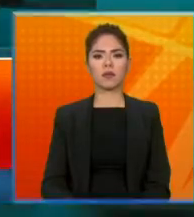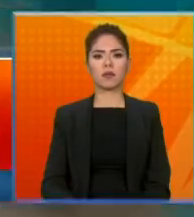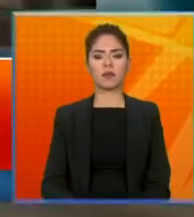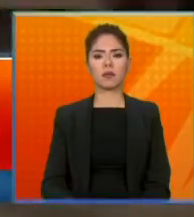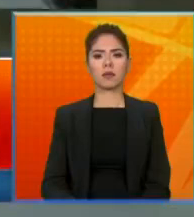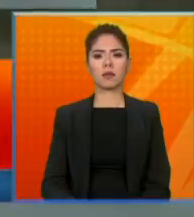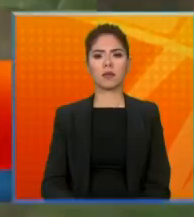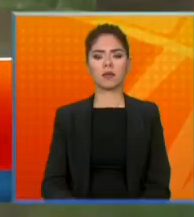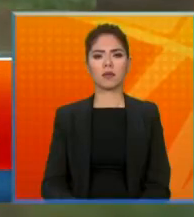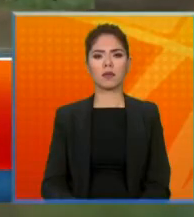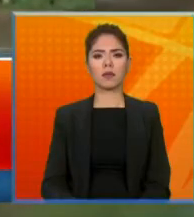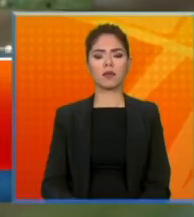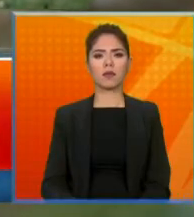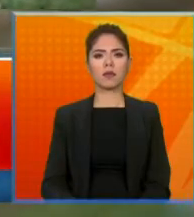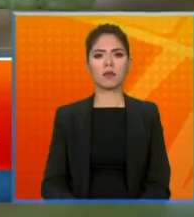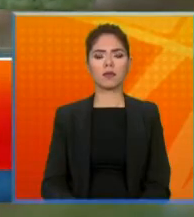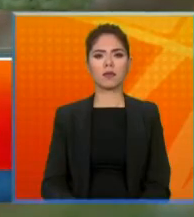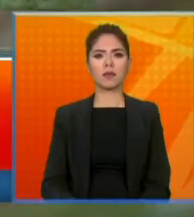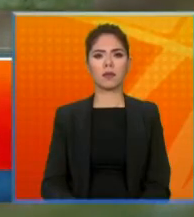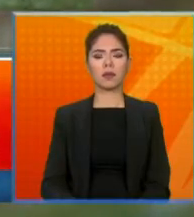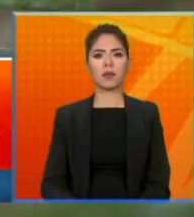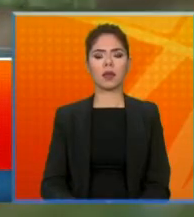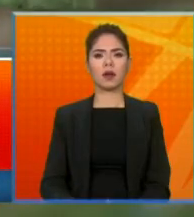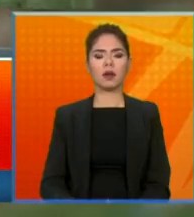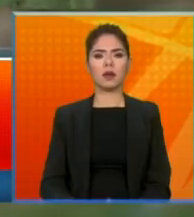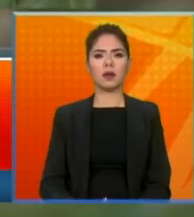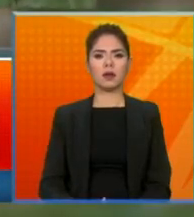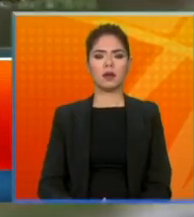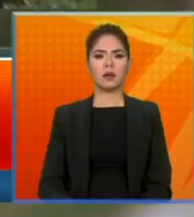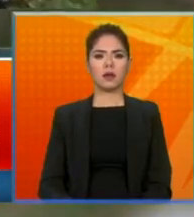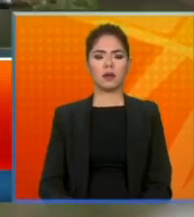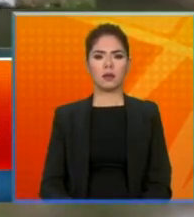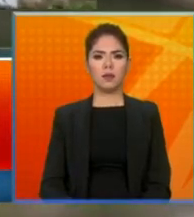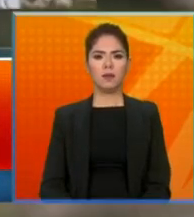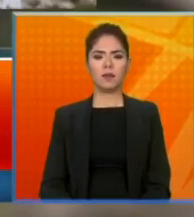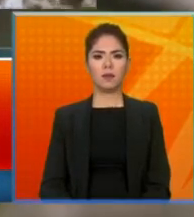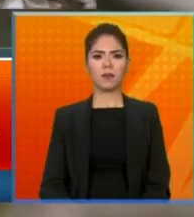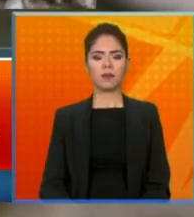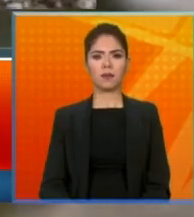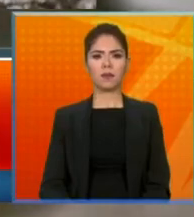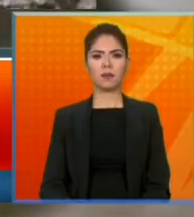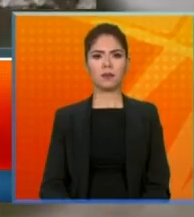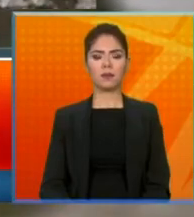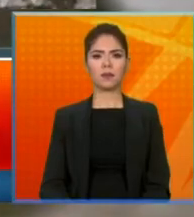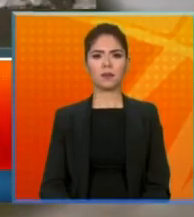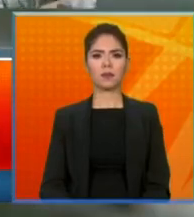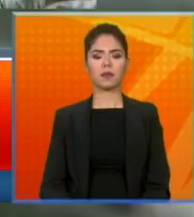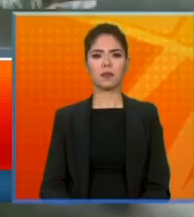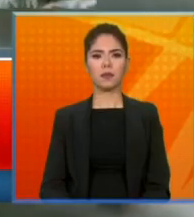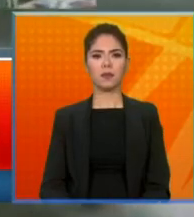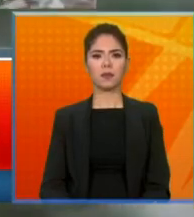وطلع ببيع الطريق بيع الباقة ب200 كرمال نأمن حق ربطة